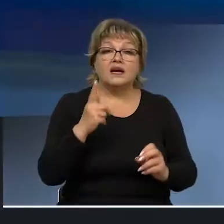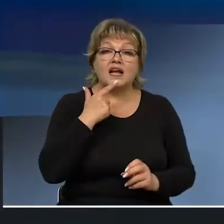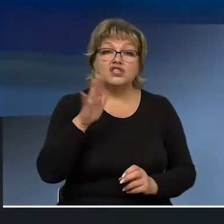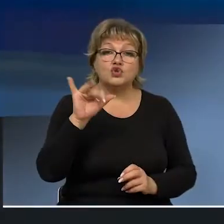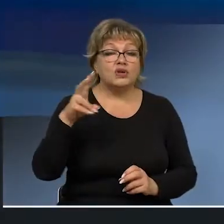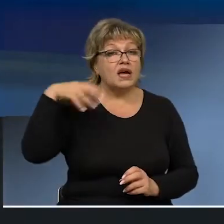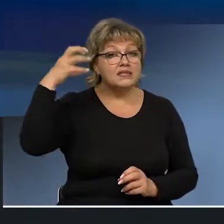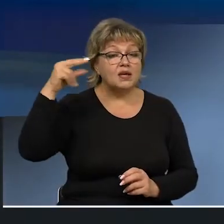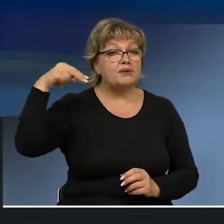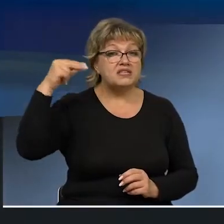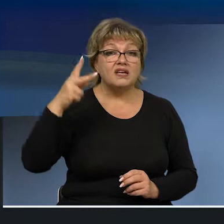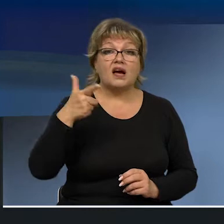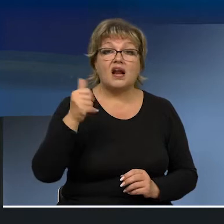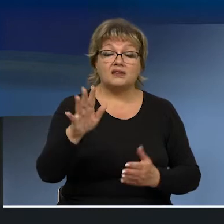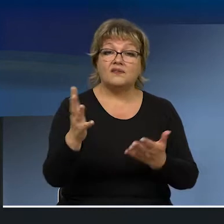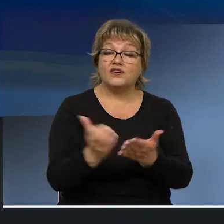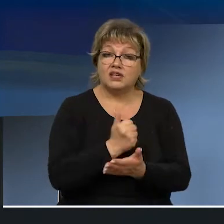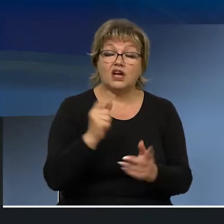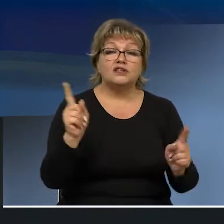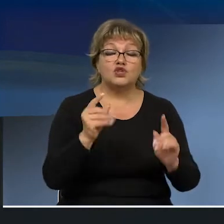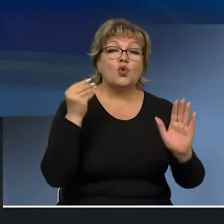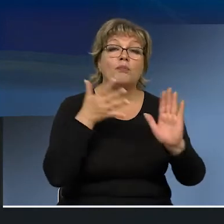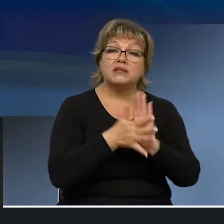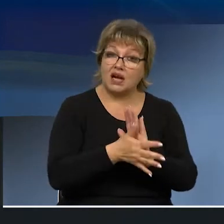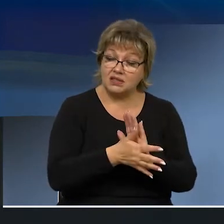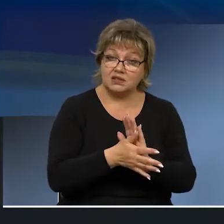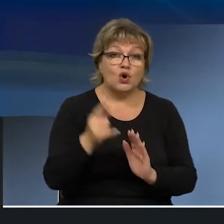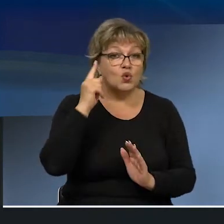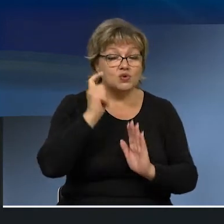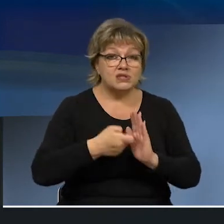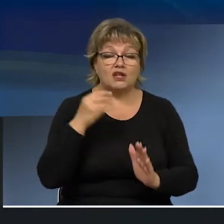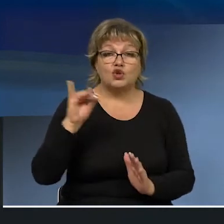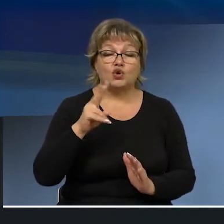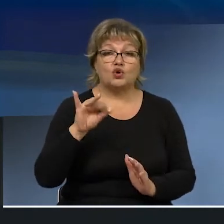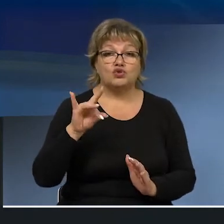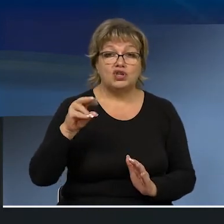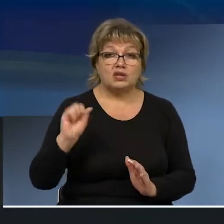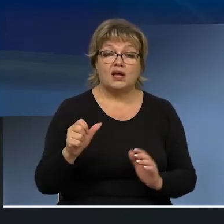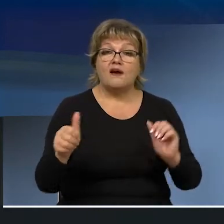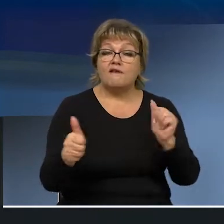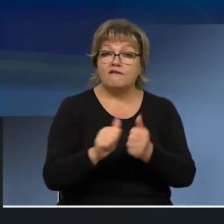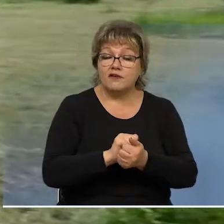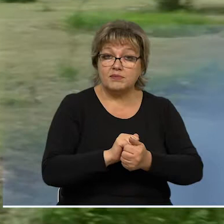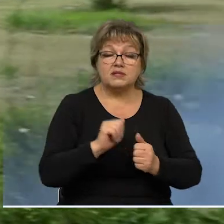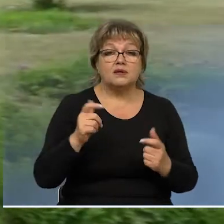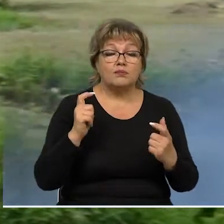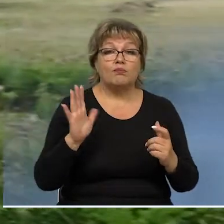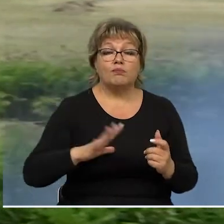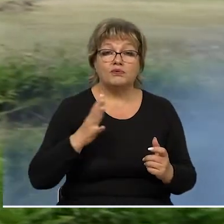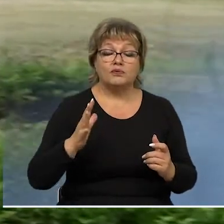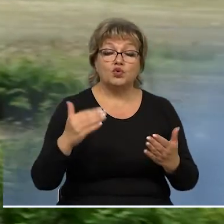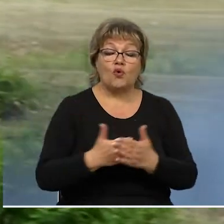как красносулинский казаки президентский грант выиграли и на что его потратят узнала юлия кручинина вместо